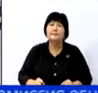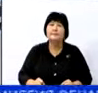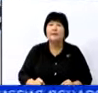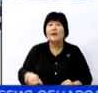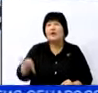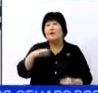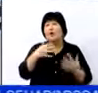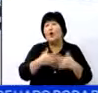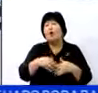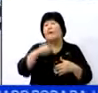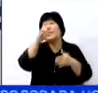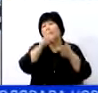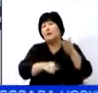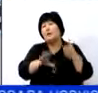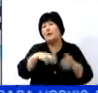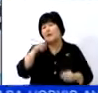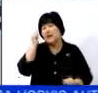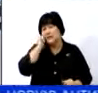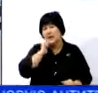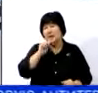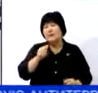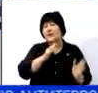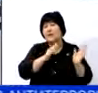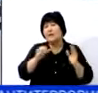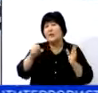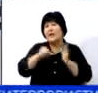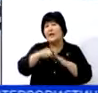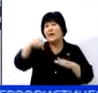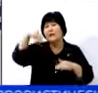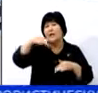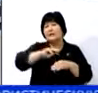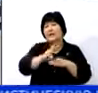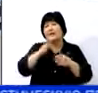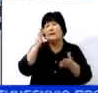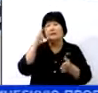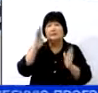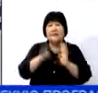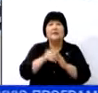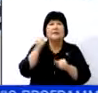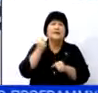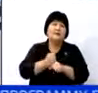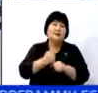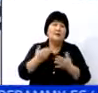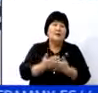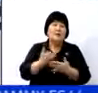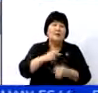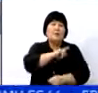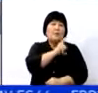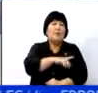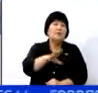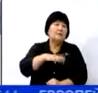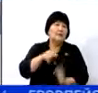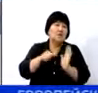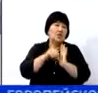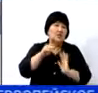Все оборудование, трансформаторы были устаревшие. Для бесперебойного электроснабжения сдана подстанция. Если раньше мощность была